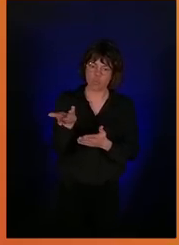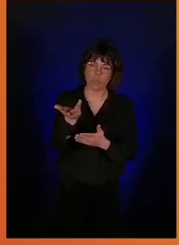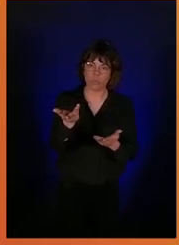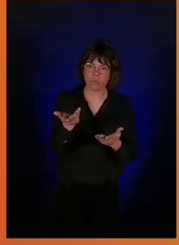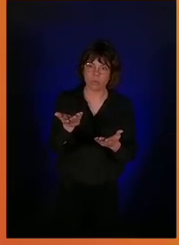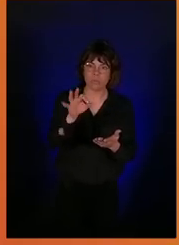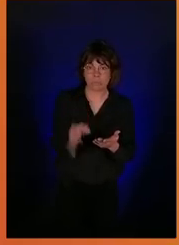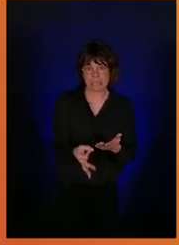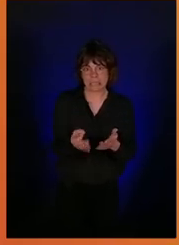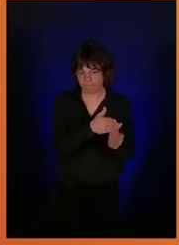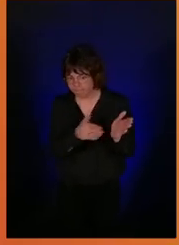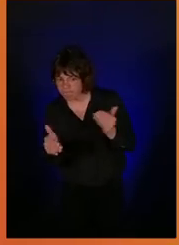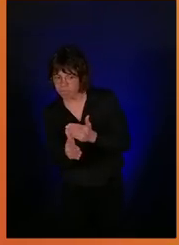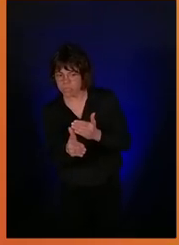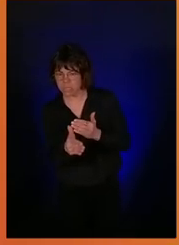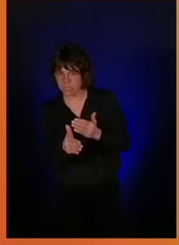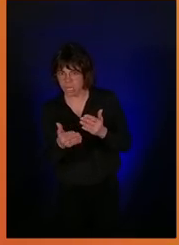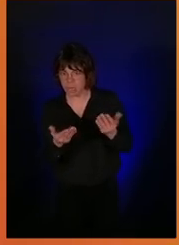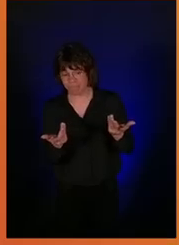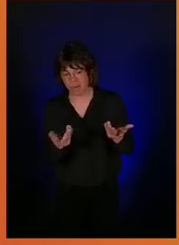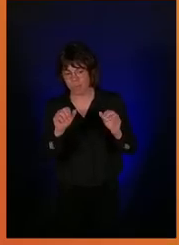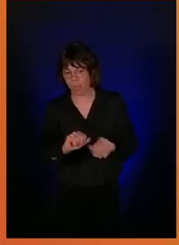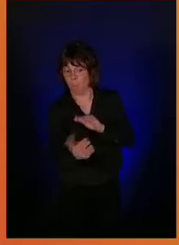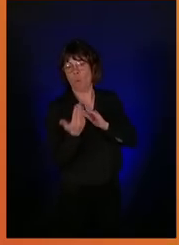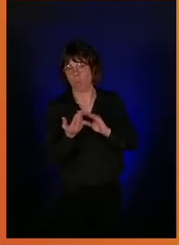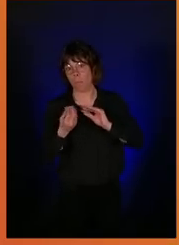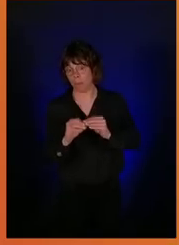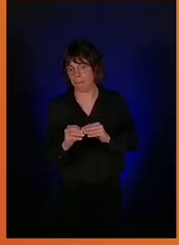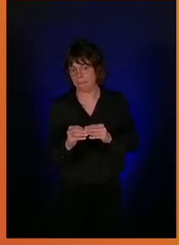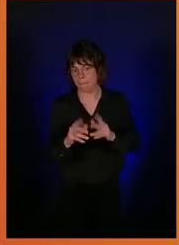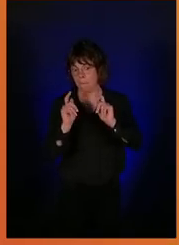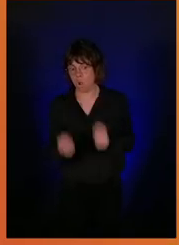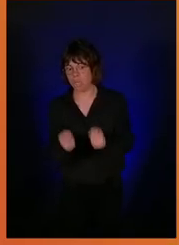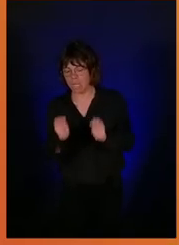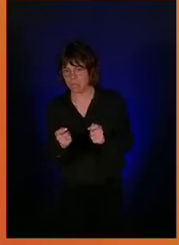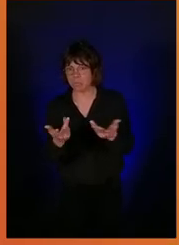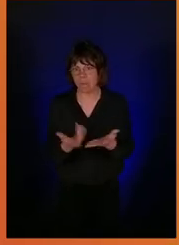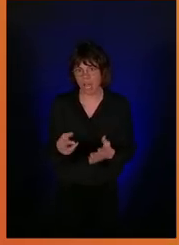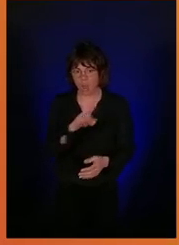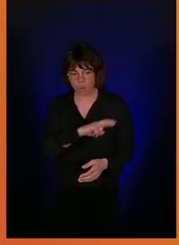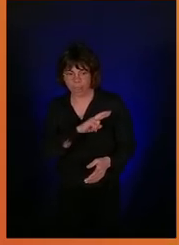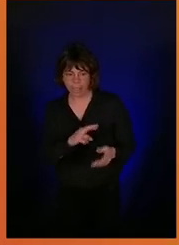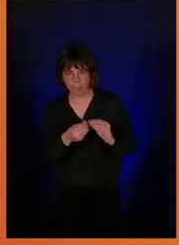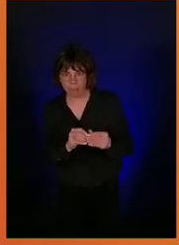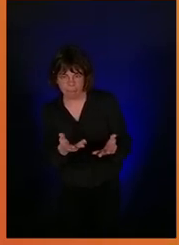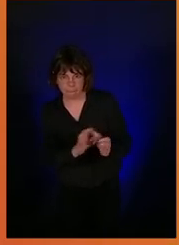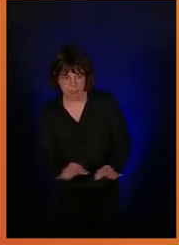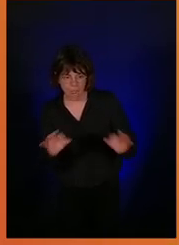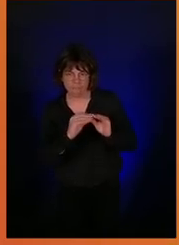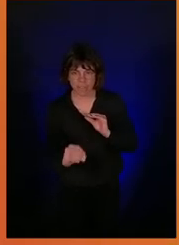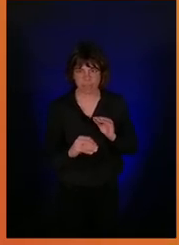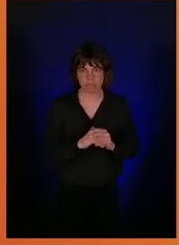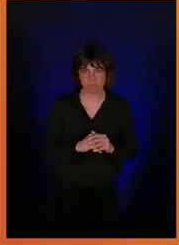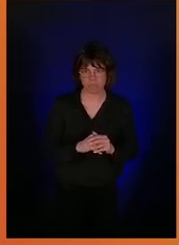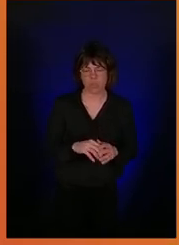peut masquer les errements d'un mandat qui, sans la lutte des retraites, serait terne et vide. Nos CCN sont